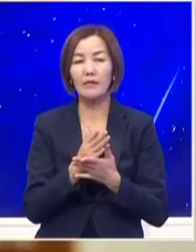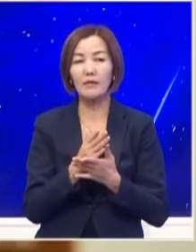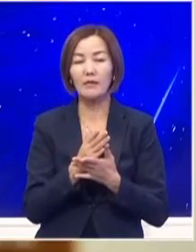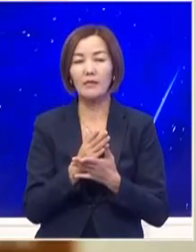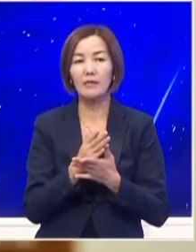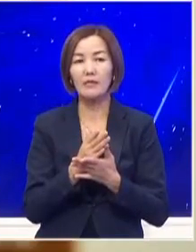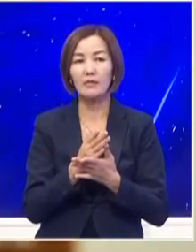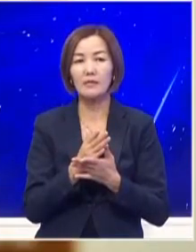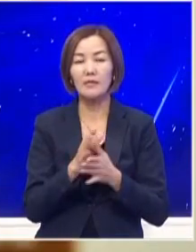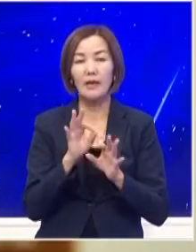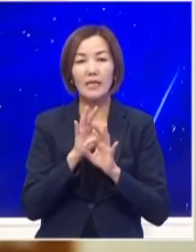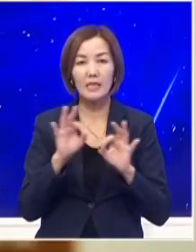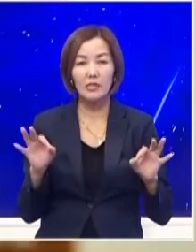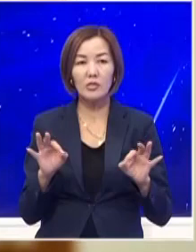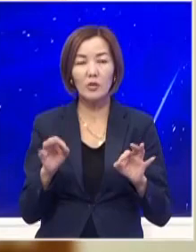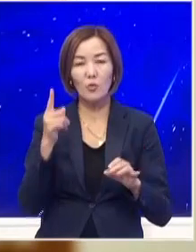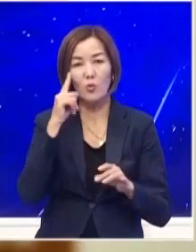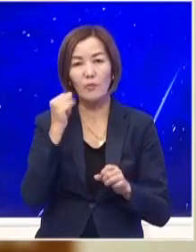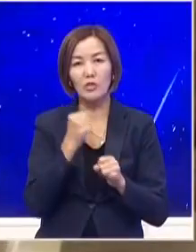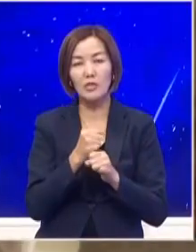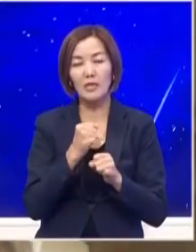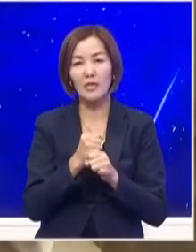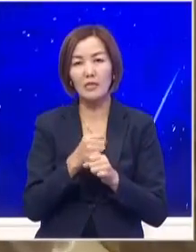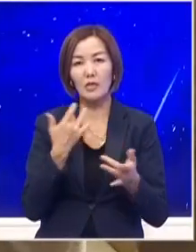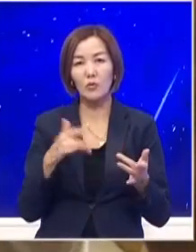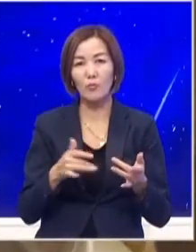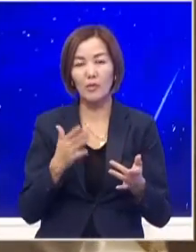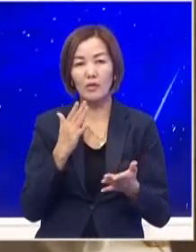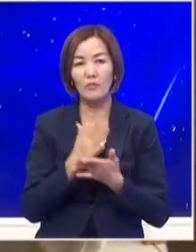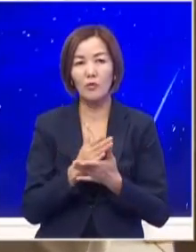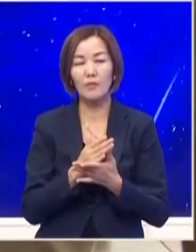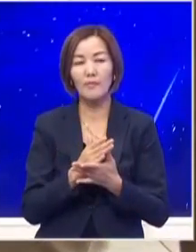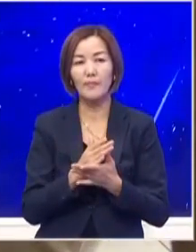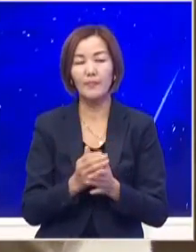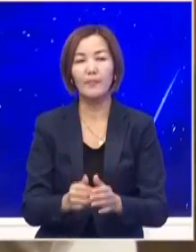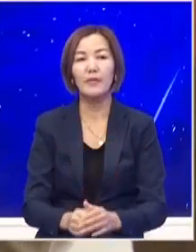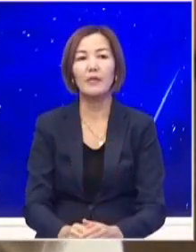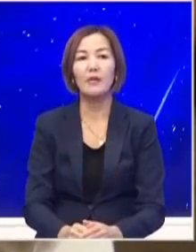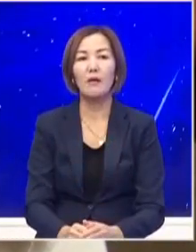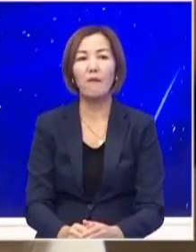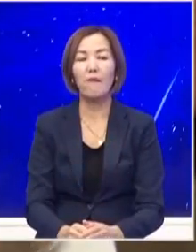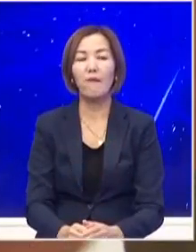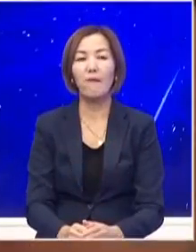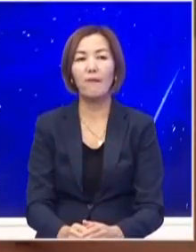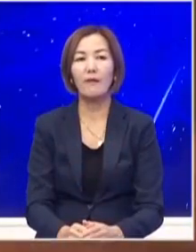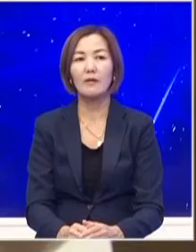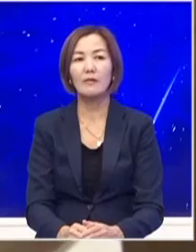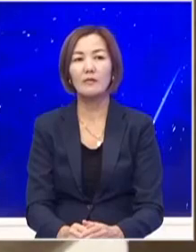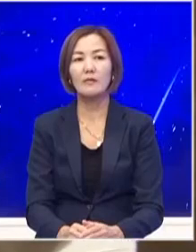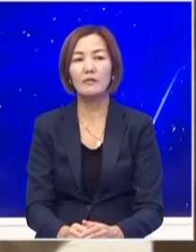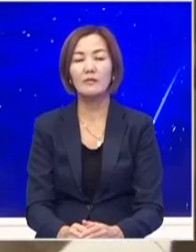Енді жақсы бір сондай оймен жасаған домбыра деп ойлаймын. Мына жерде байқасаңыз, үш бұрышты таңба тұр. Бұл